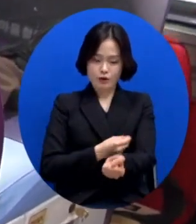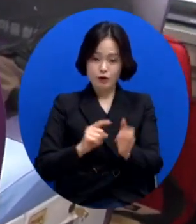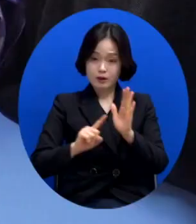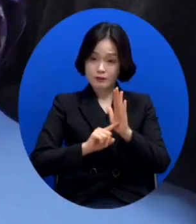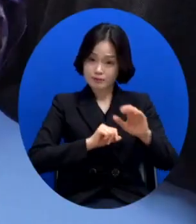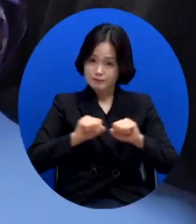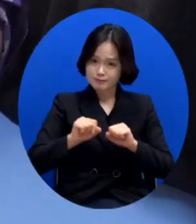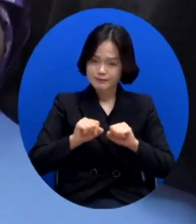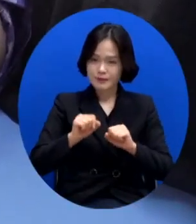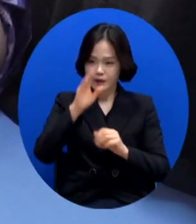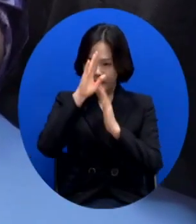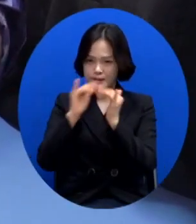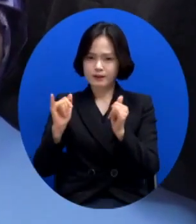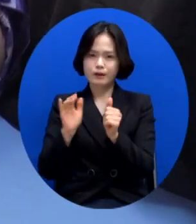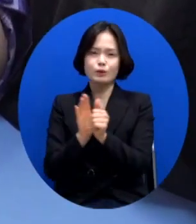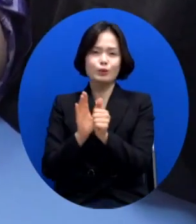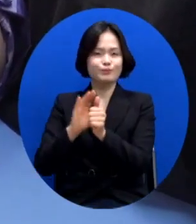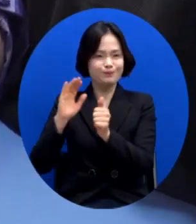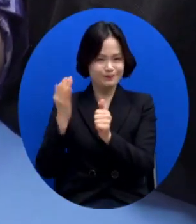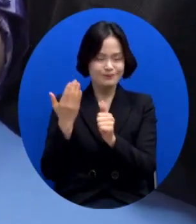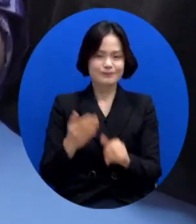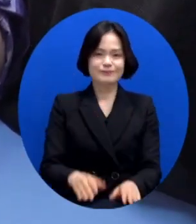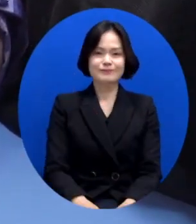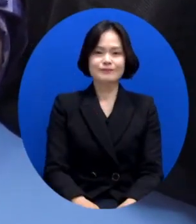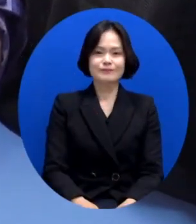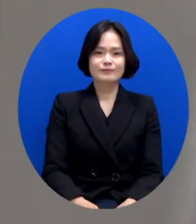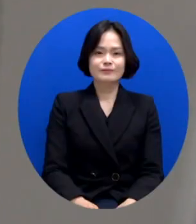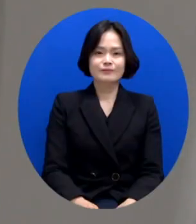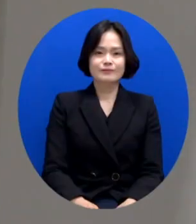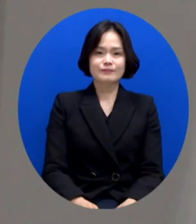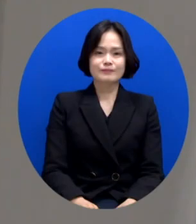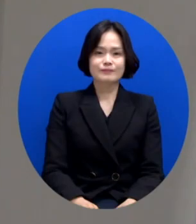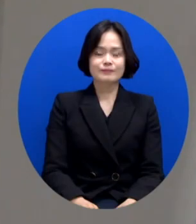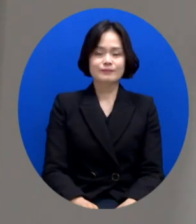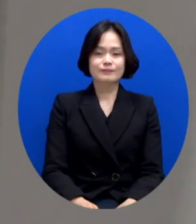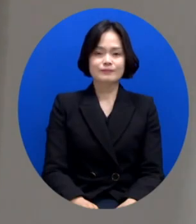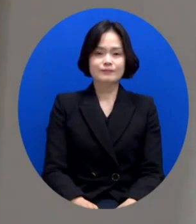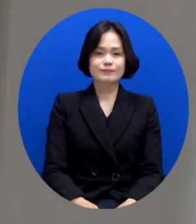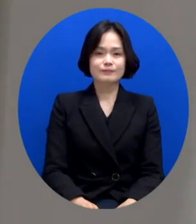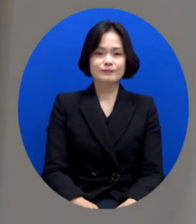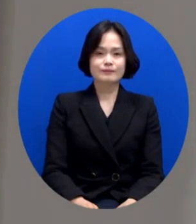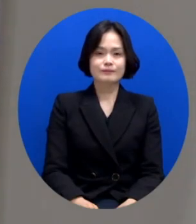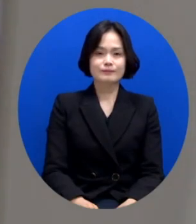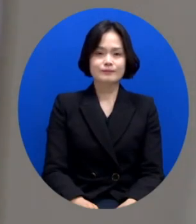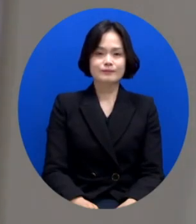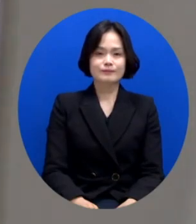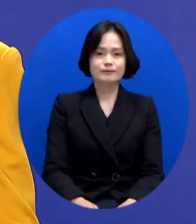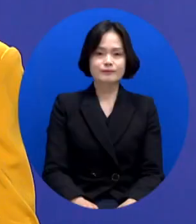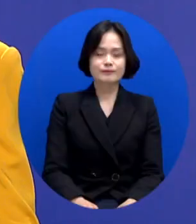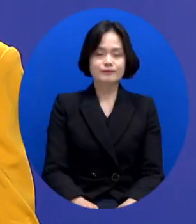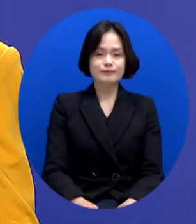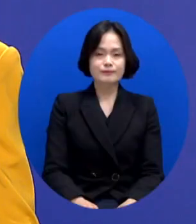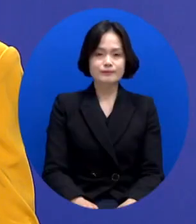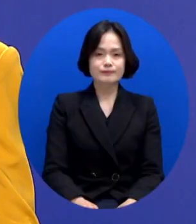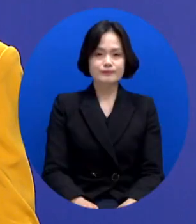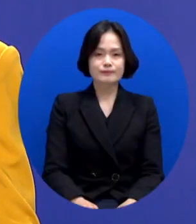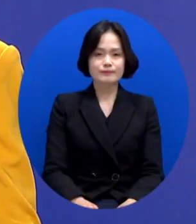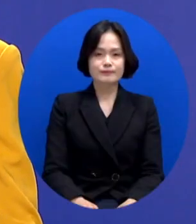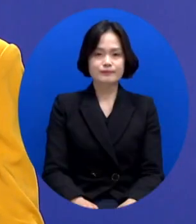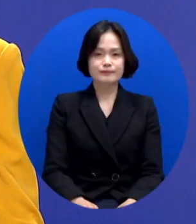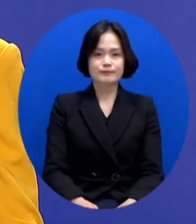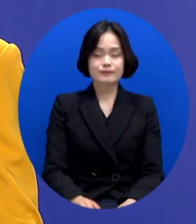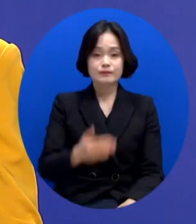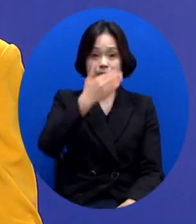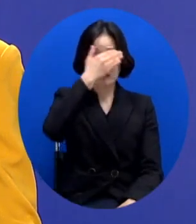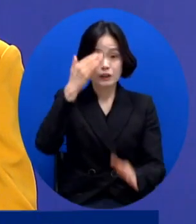큰 힘이 되고 있습니다 스티 sus 김인 입니다 교회 안에서